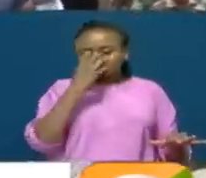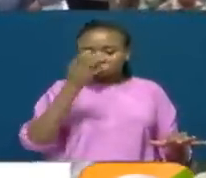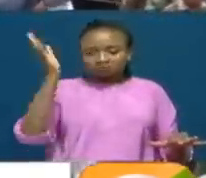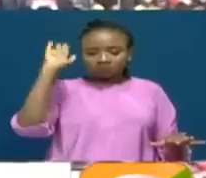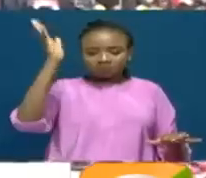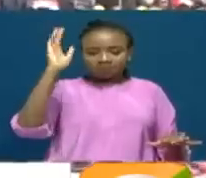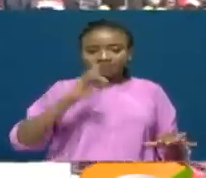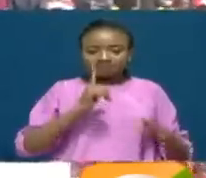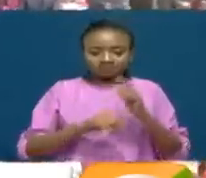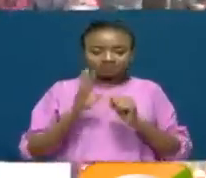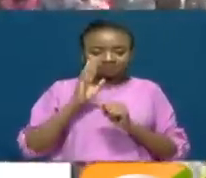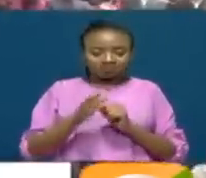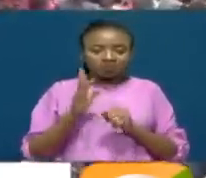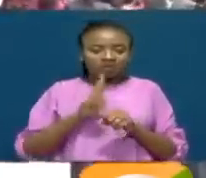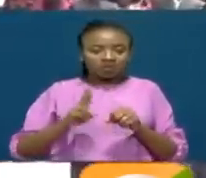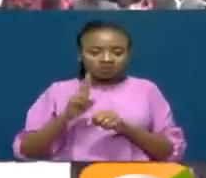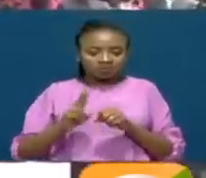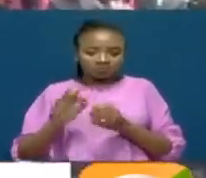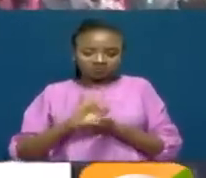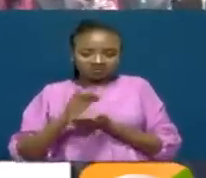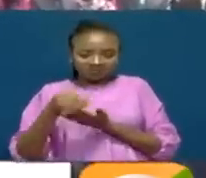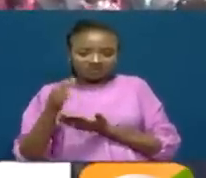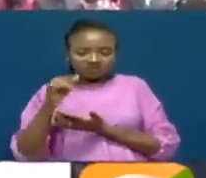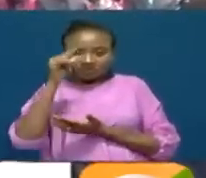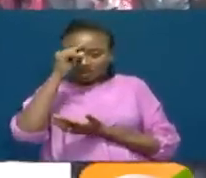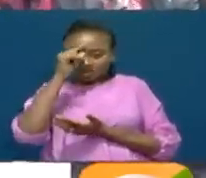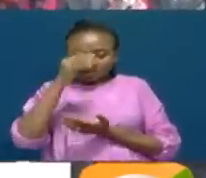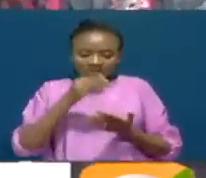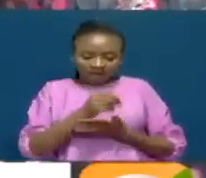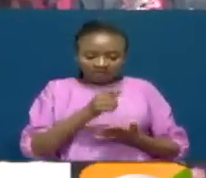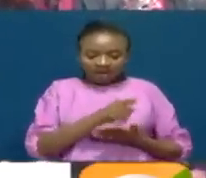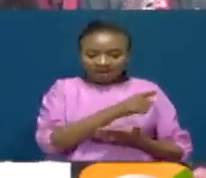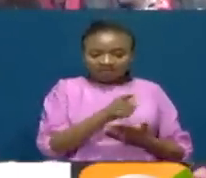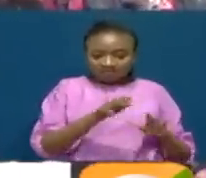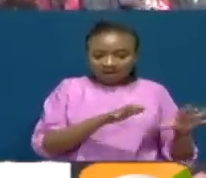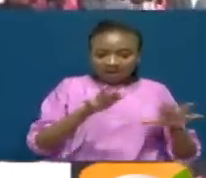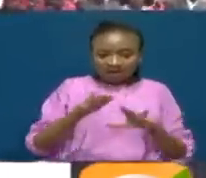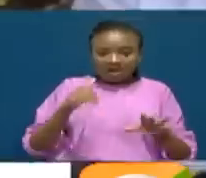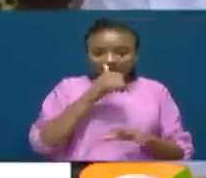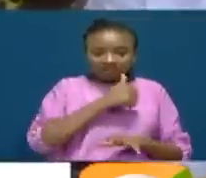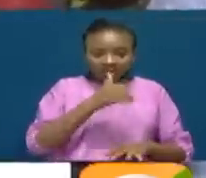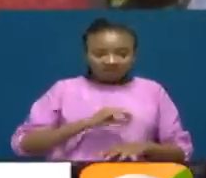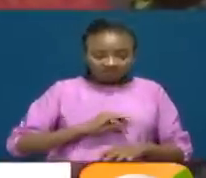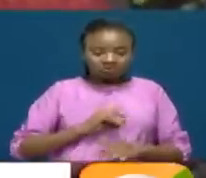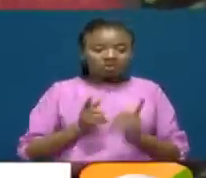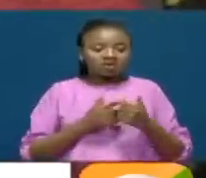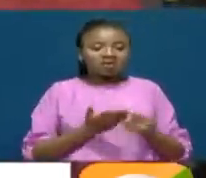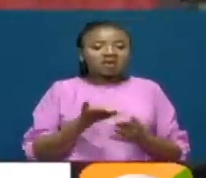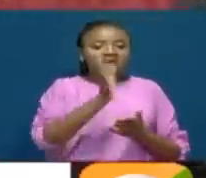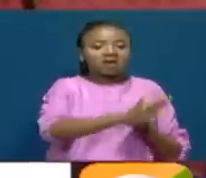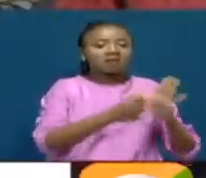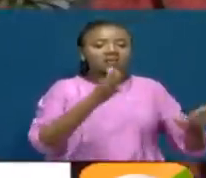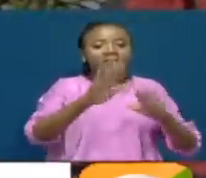government funds two private ranches whose ownership, he said, should revert to the community in Narok County. Ile mambo sasa